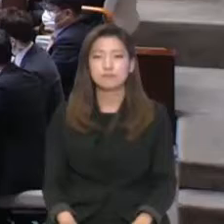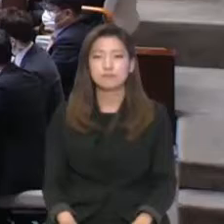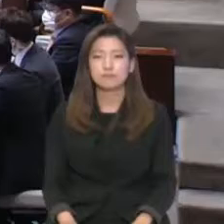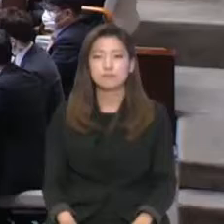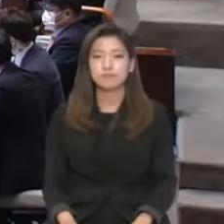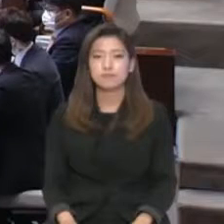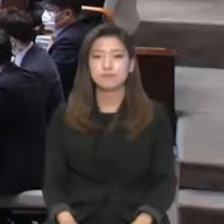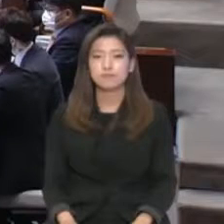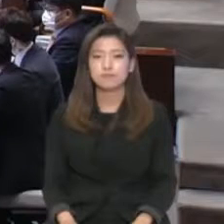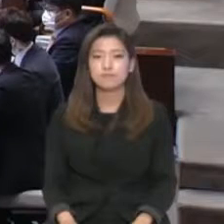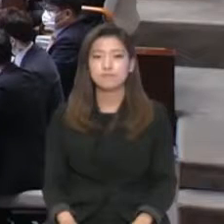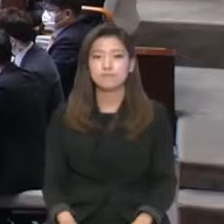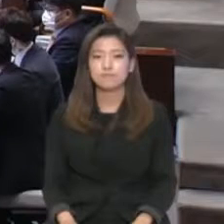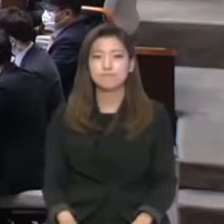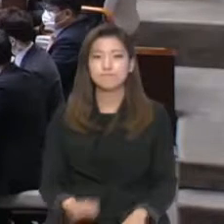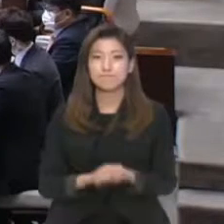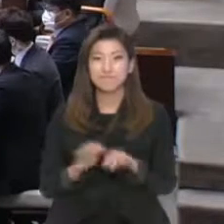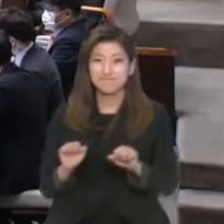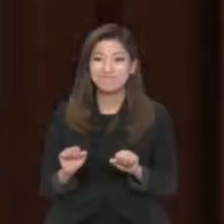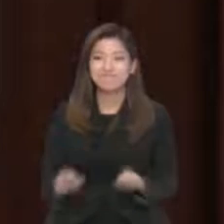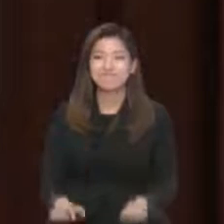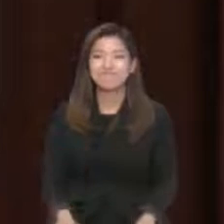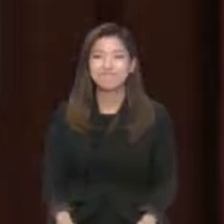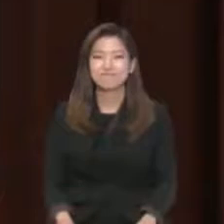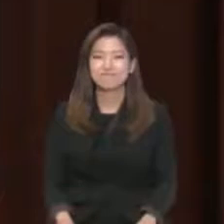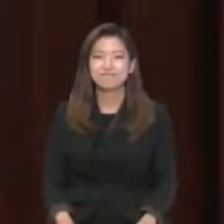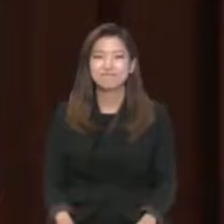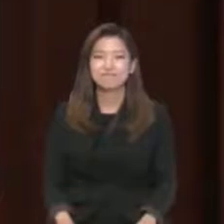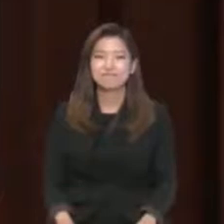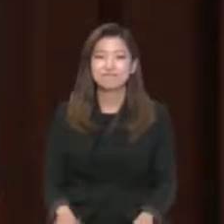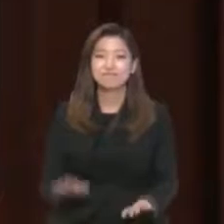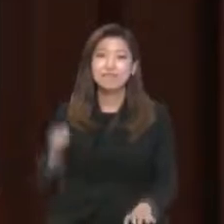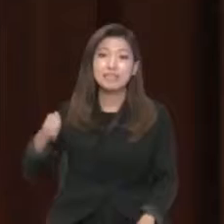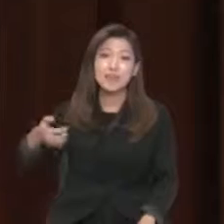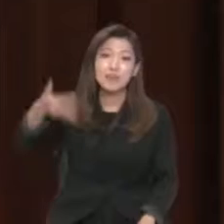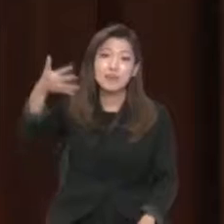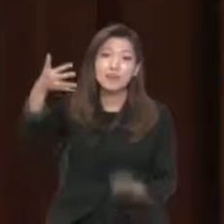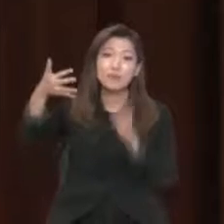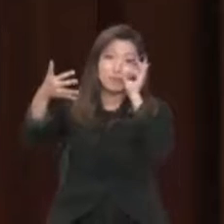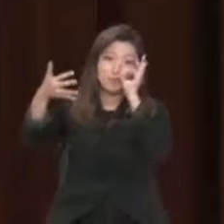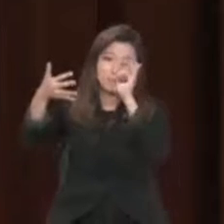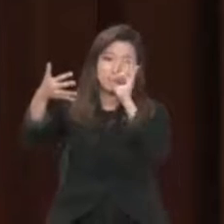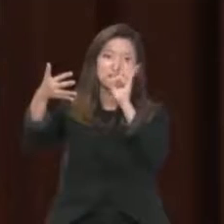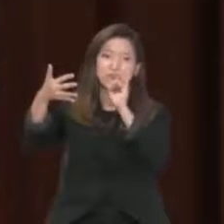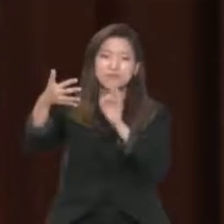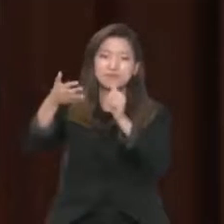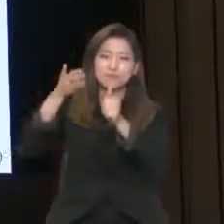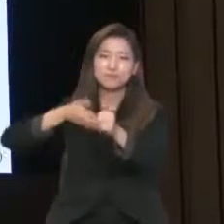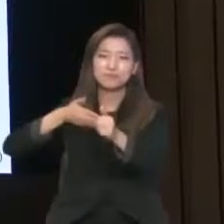예. 장관님 안녕하십니까? 예. 네. 자료를 하나 봐주시기 바랍니다.